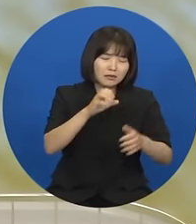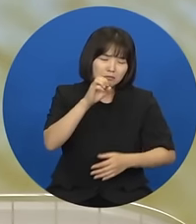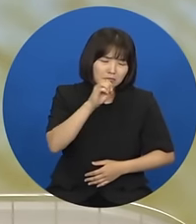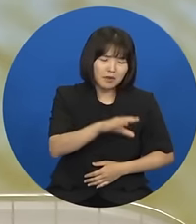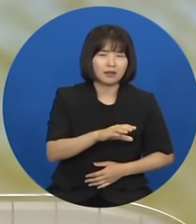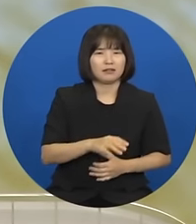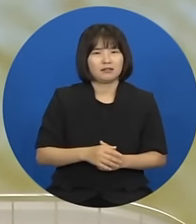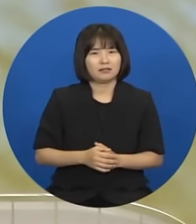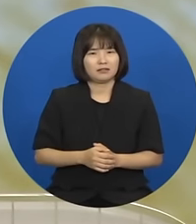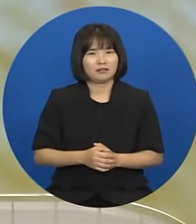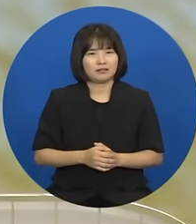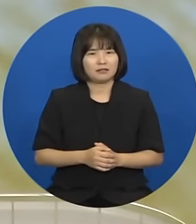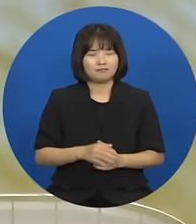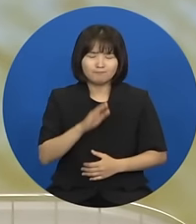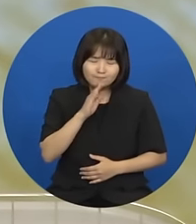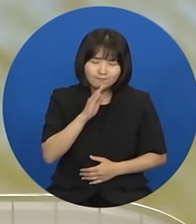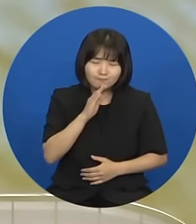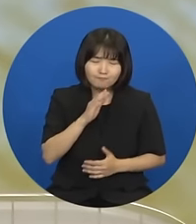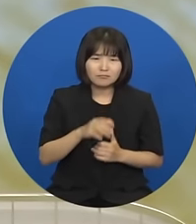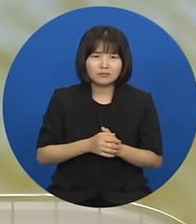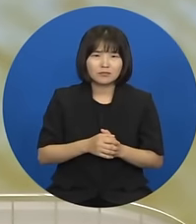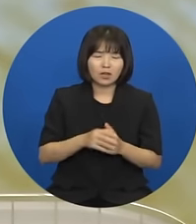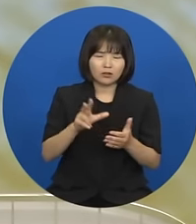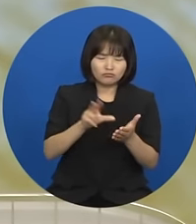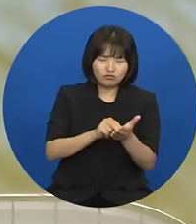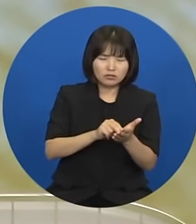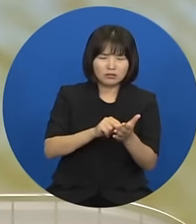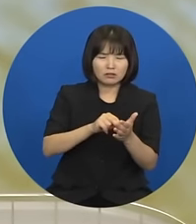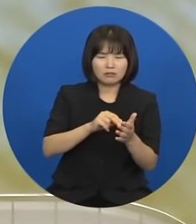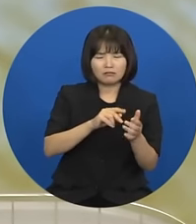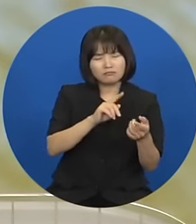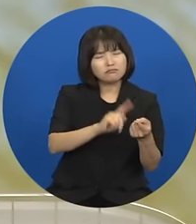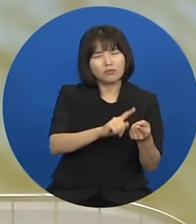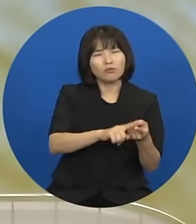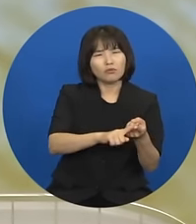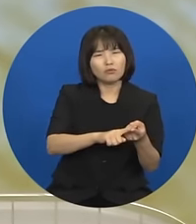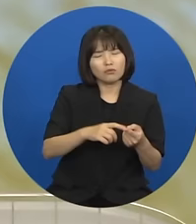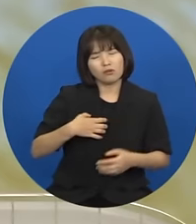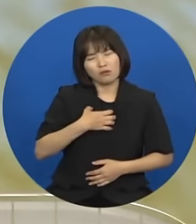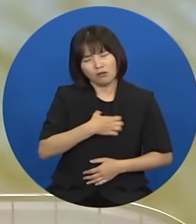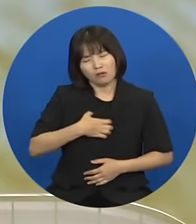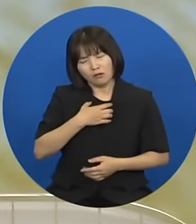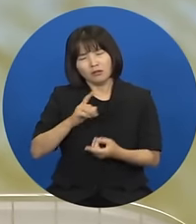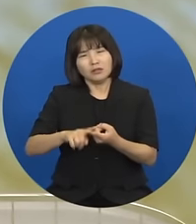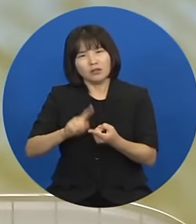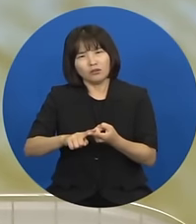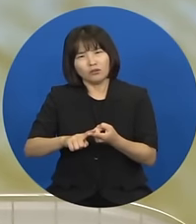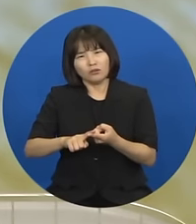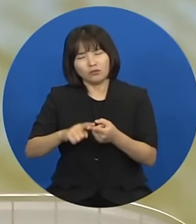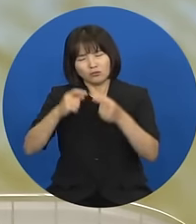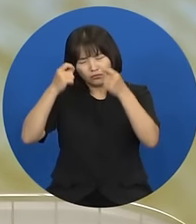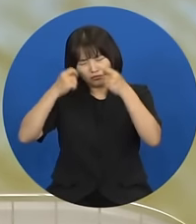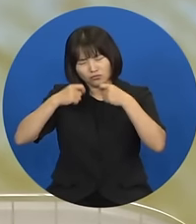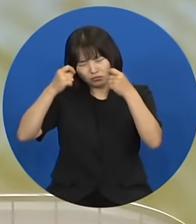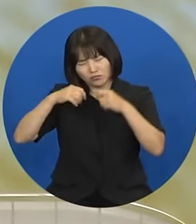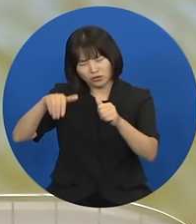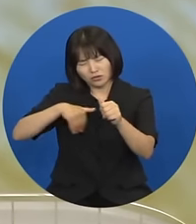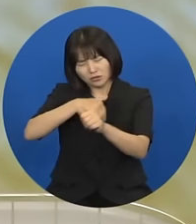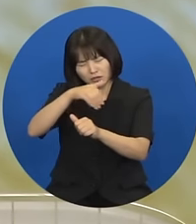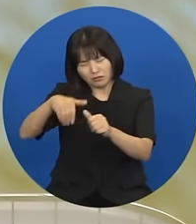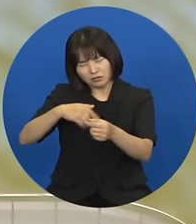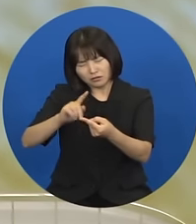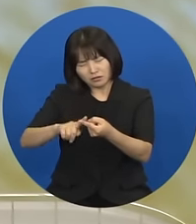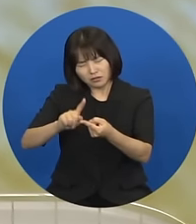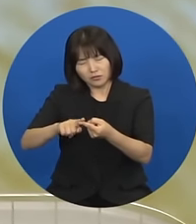계세요. 맞아요. 문제 가운데 있죠. 염려 가운데 있죠. 여전히 깊은 눈물이 나는 상황들이